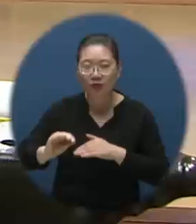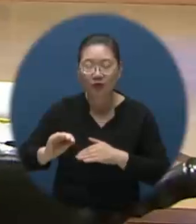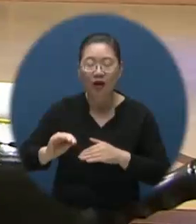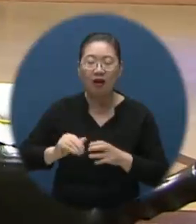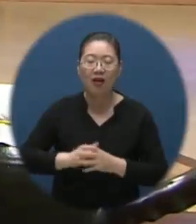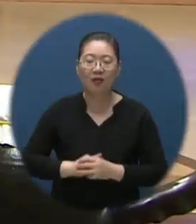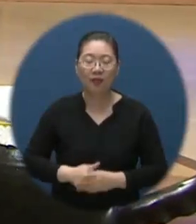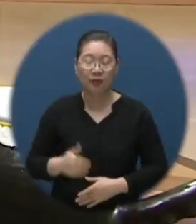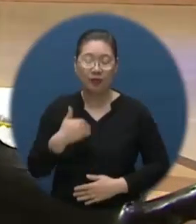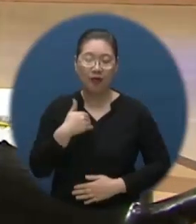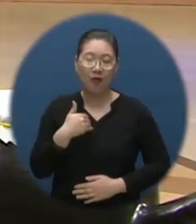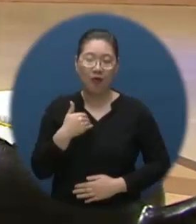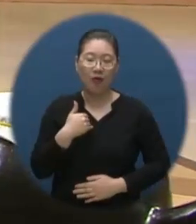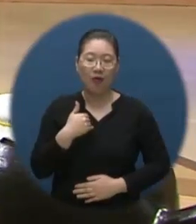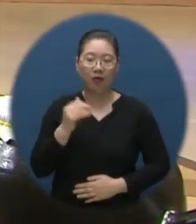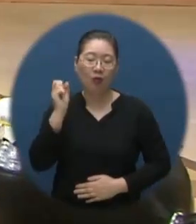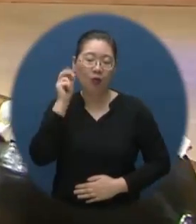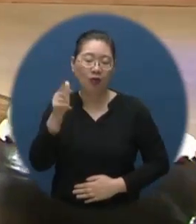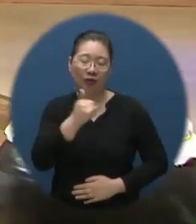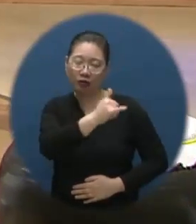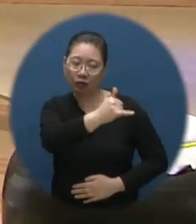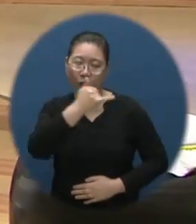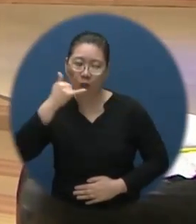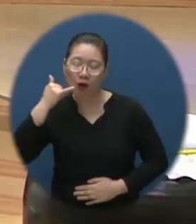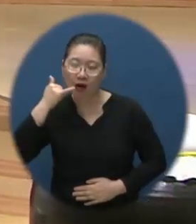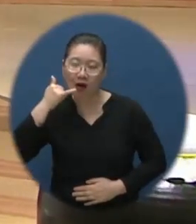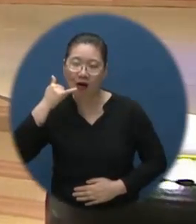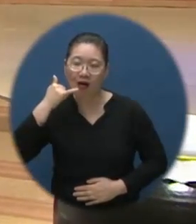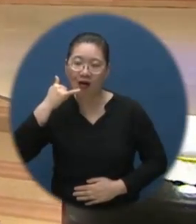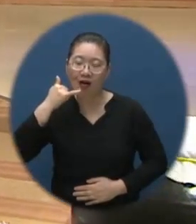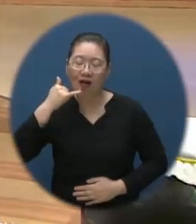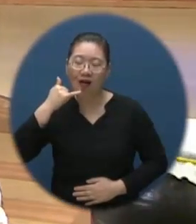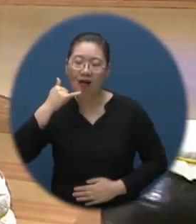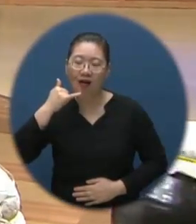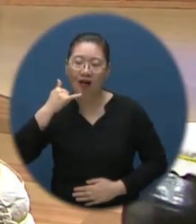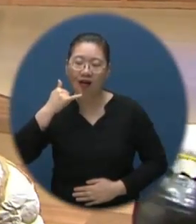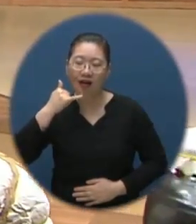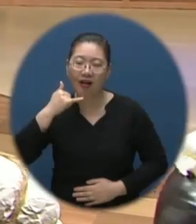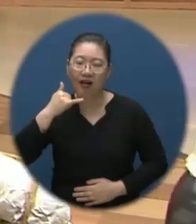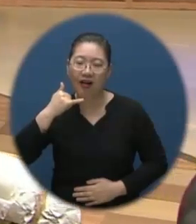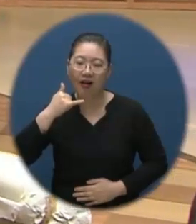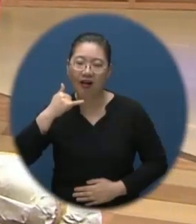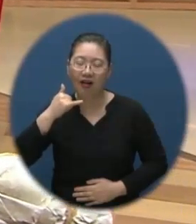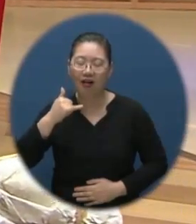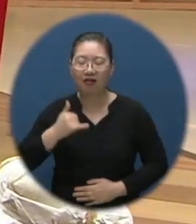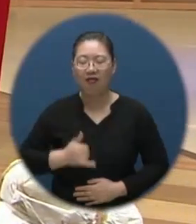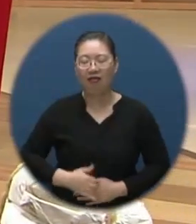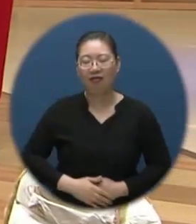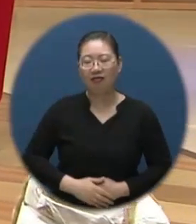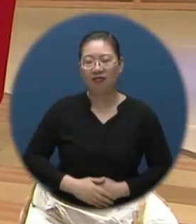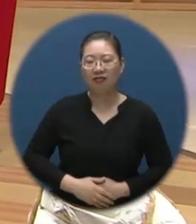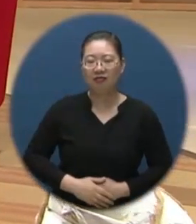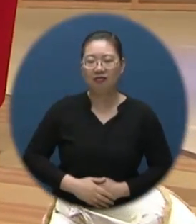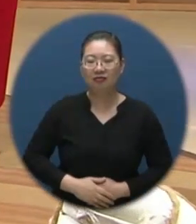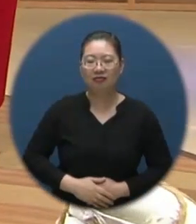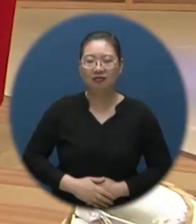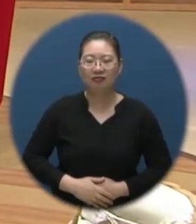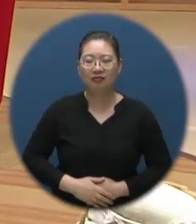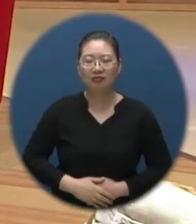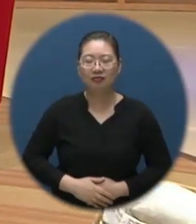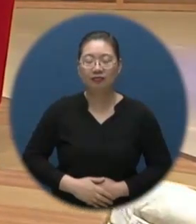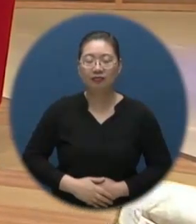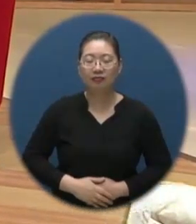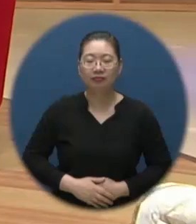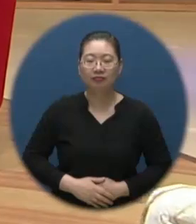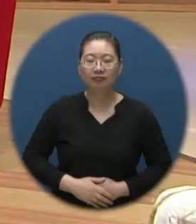다음에 나한테 호텔로 전화가 오더니 제가 인터컨티넨탈 호텔에 묵고 있었거든요. 예.